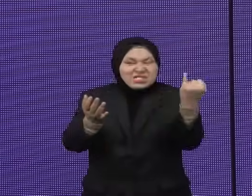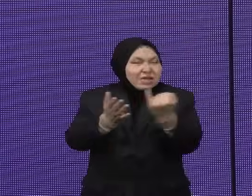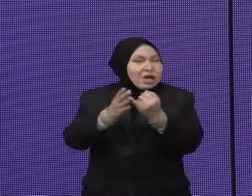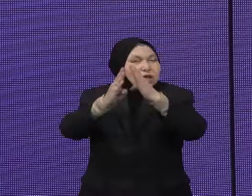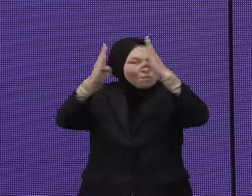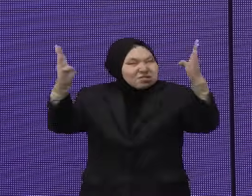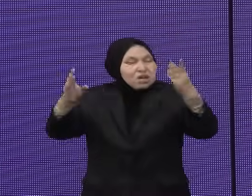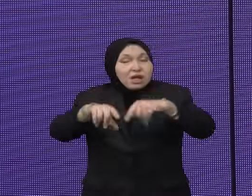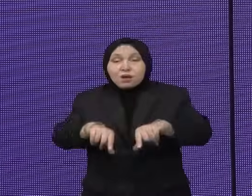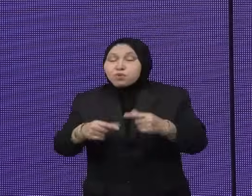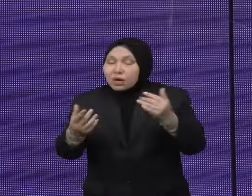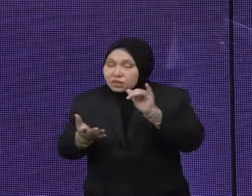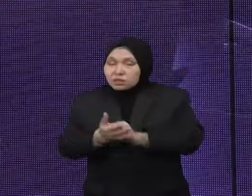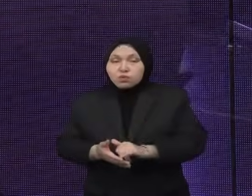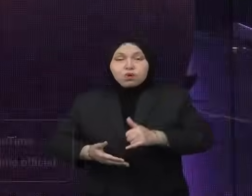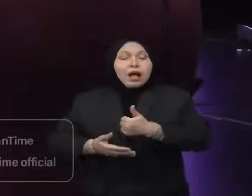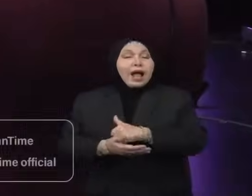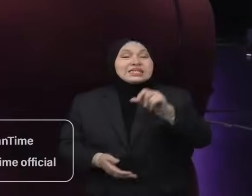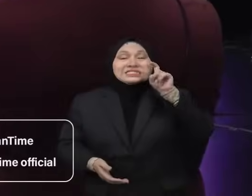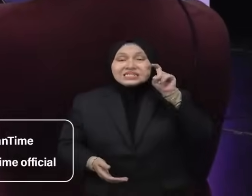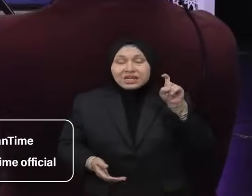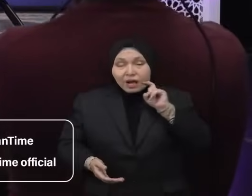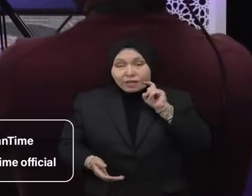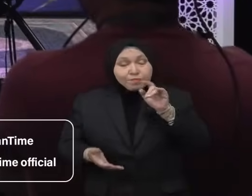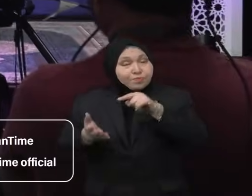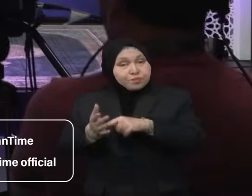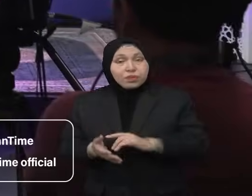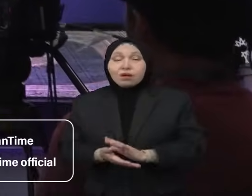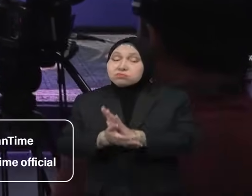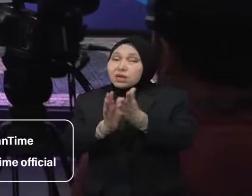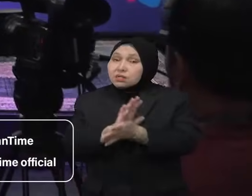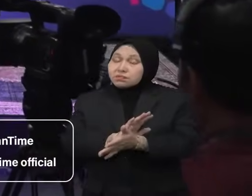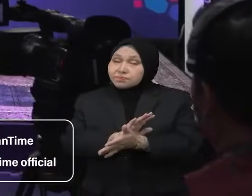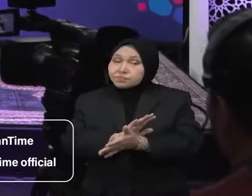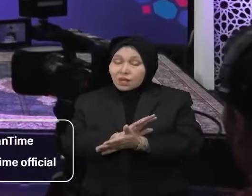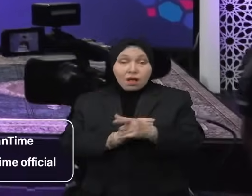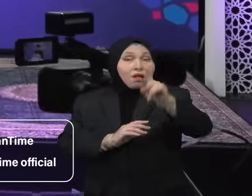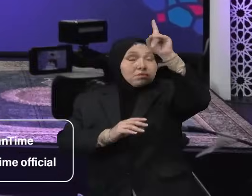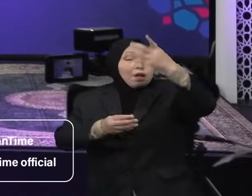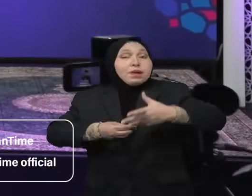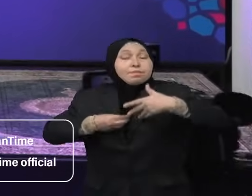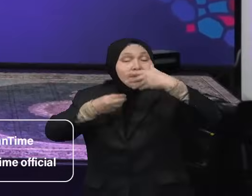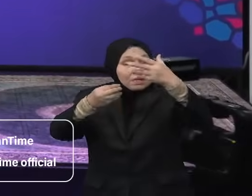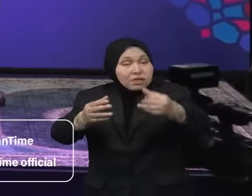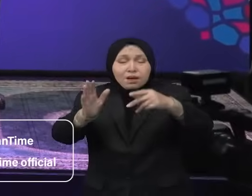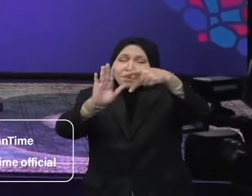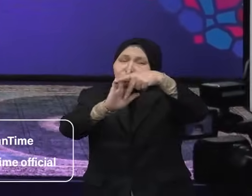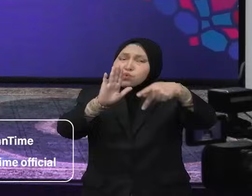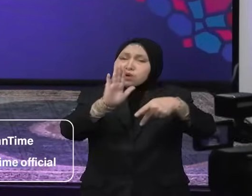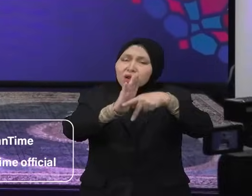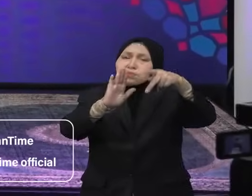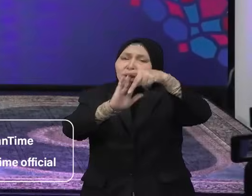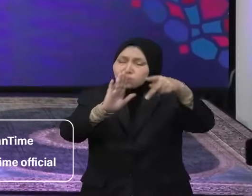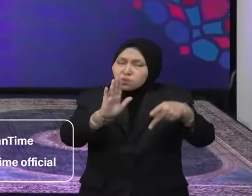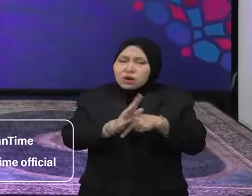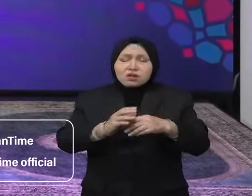besar di dalam Al-Quran, iaitu anat ataupun zina ini sendiri. Jadi Allah memberikan peraturan demi peraturan selama